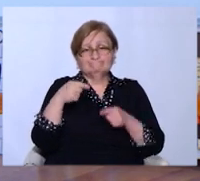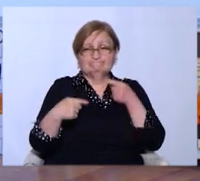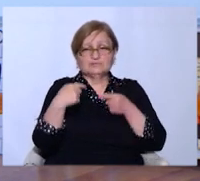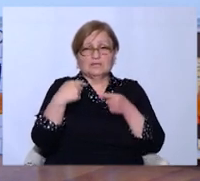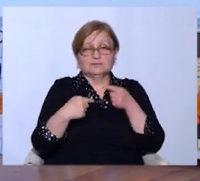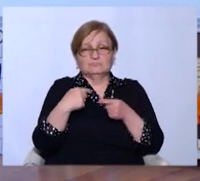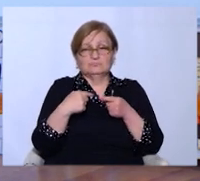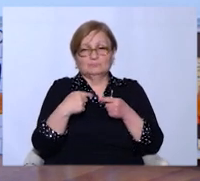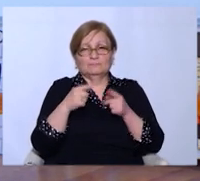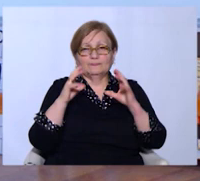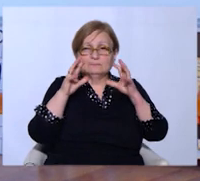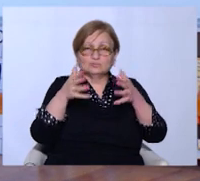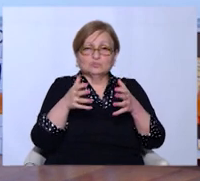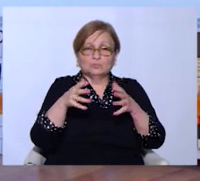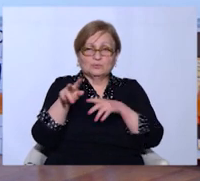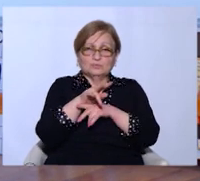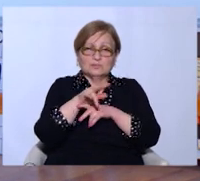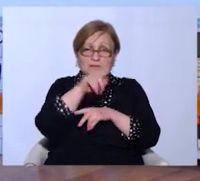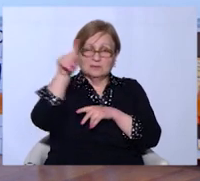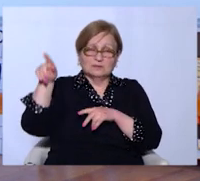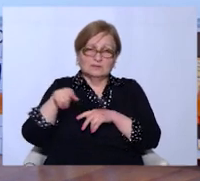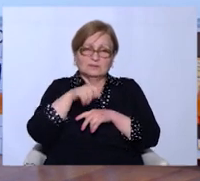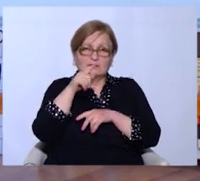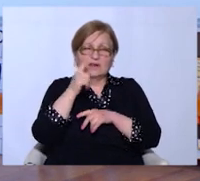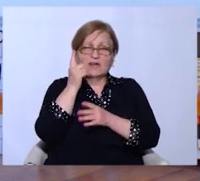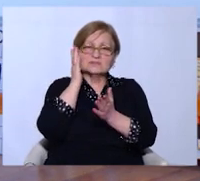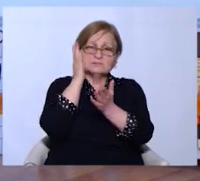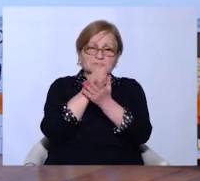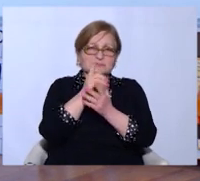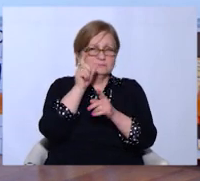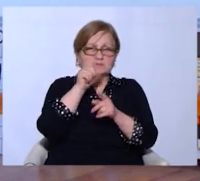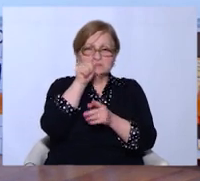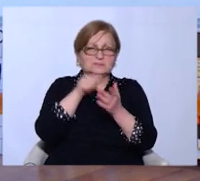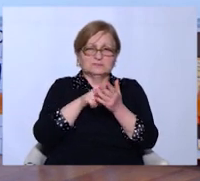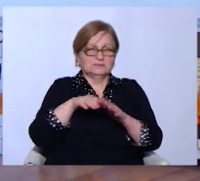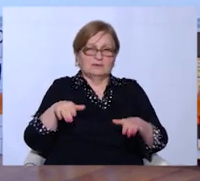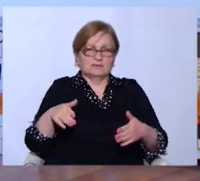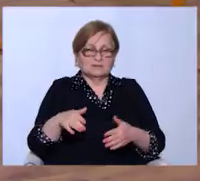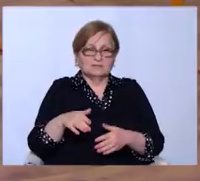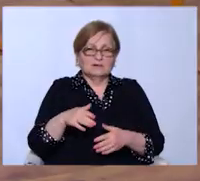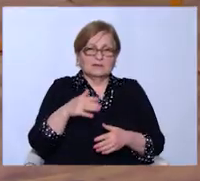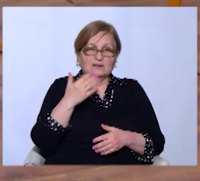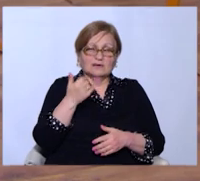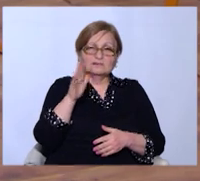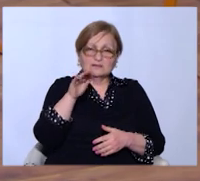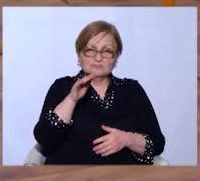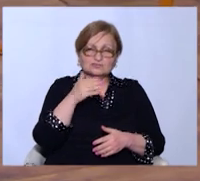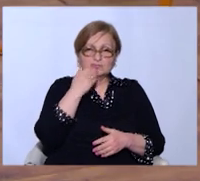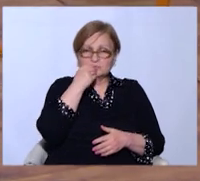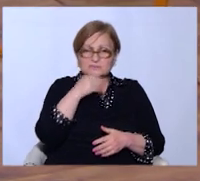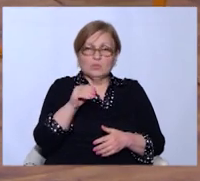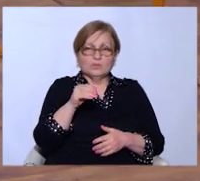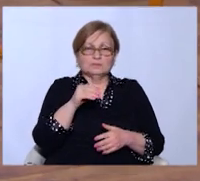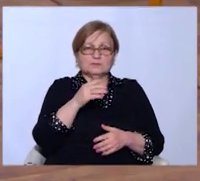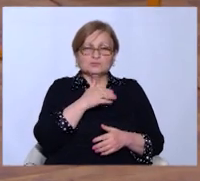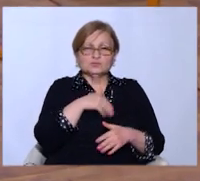და მსოფლიო ლიტერატურა ამ თემაზე ცალსახა პასუხს არ იძლევა. ახლა კი დაგემშვიდობებით საუკეთესო სურვილებით